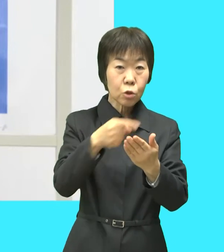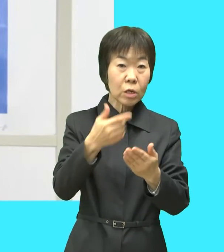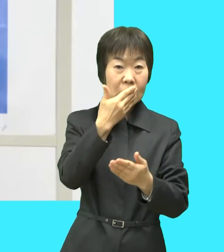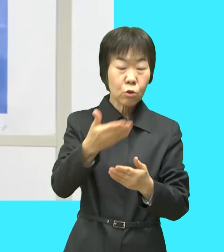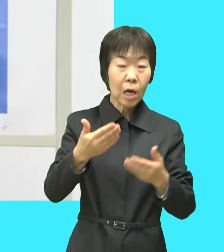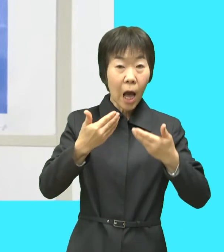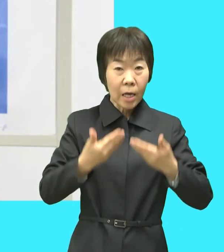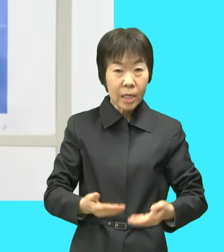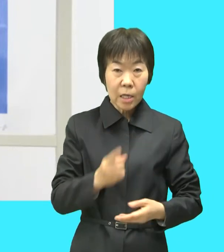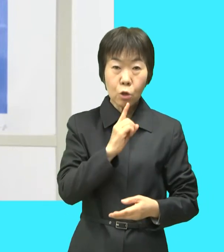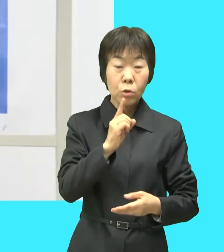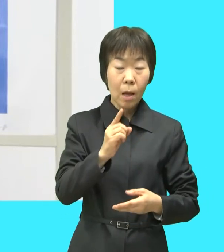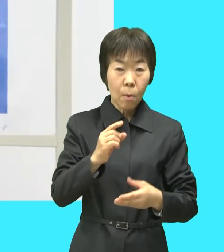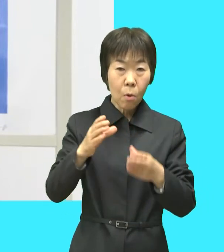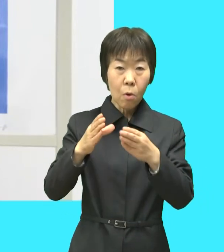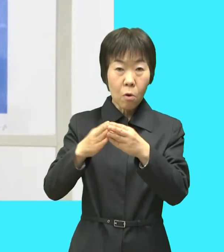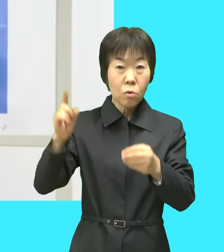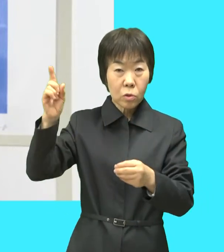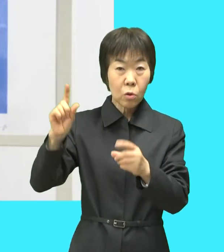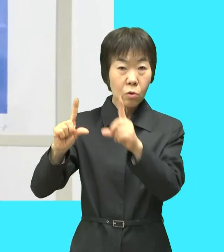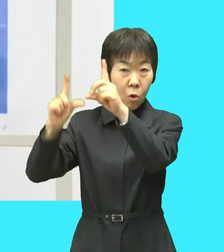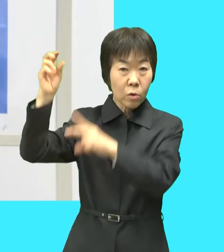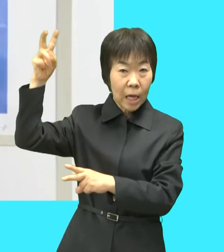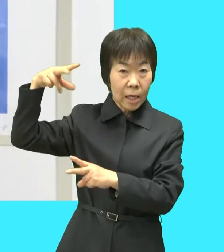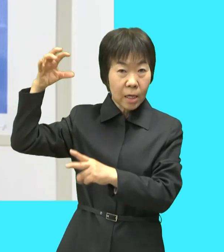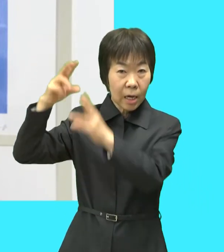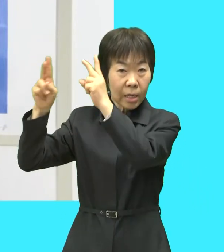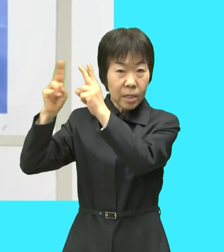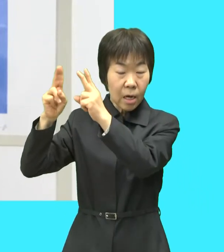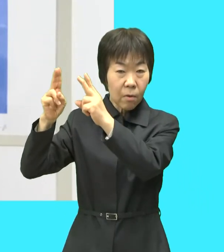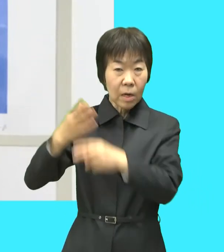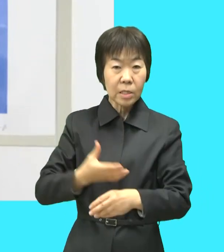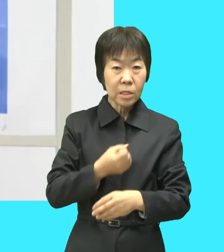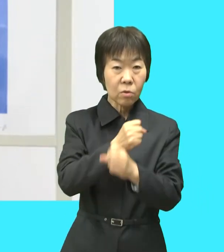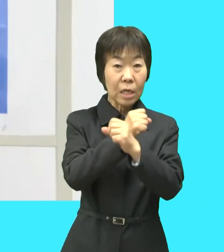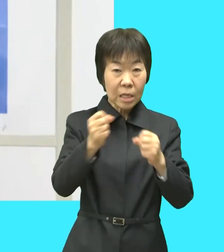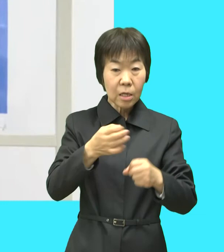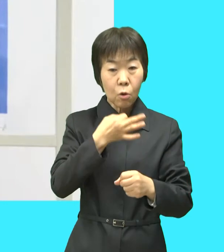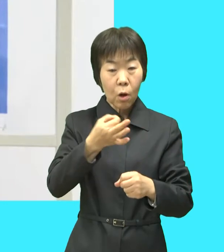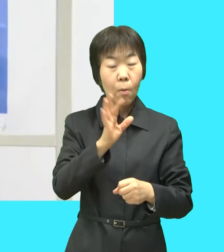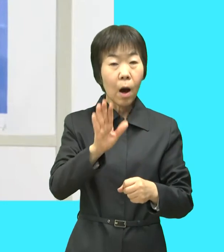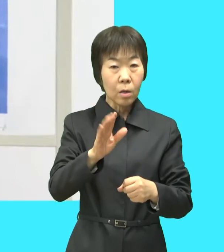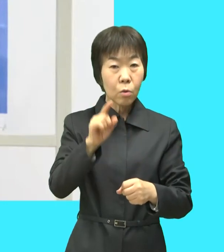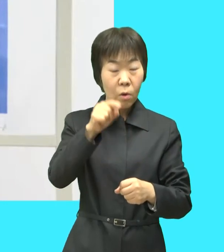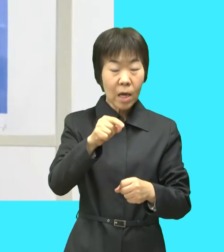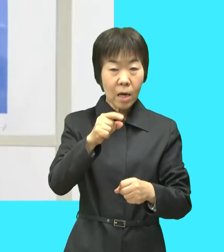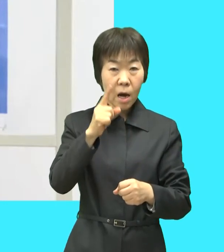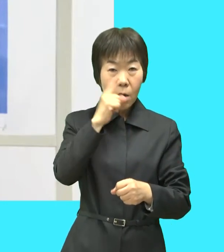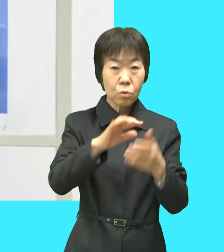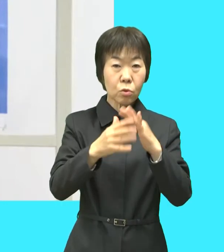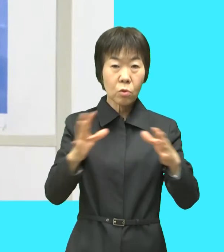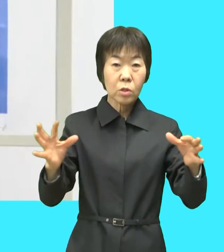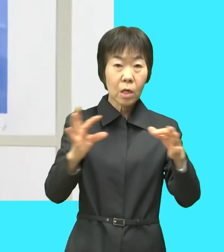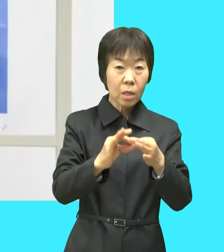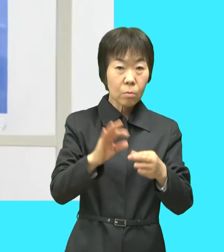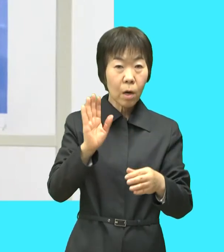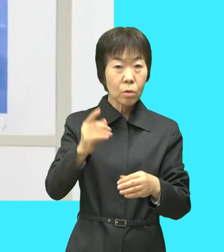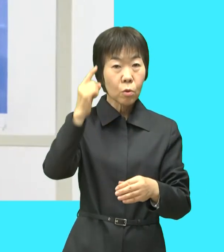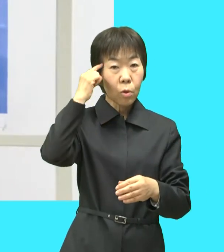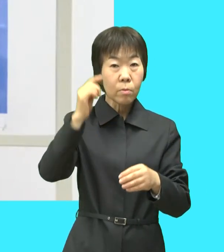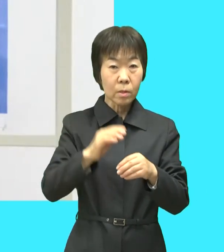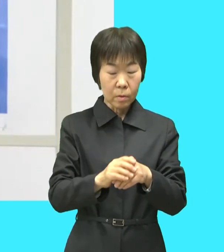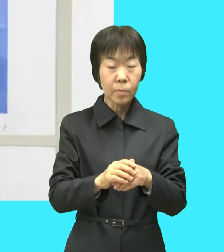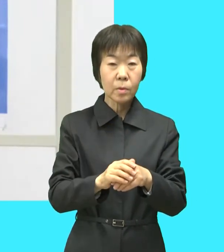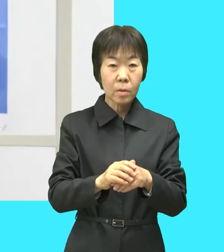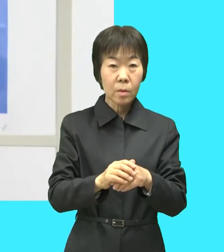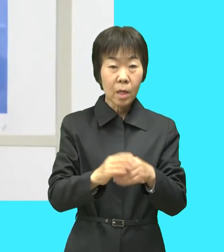われても、国と東京電力の言うことは信用できないという声もあると思うんですよね。でそれが風評につながっているというところもあると思うんですけれども、例えば